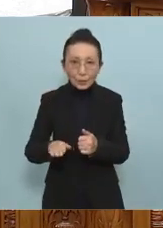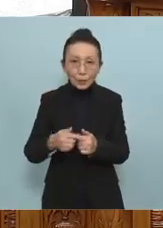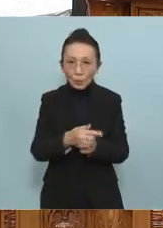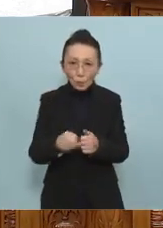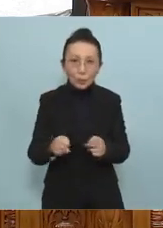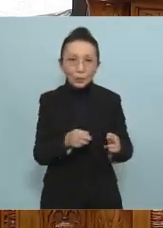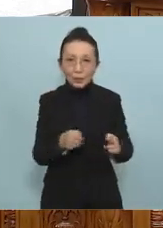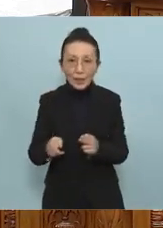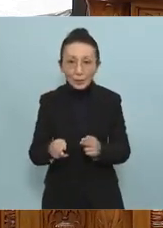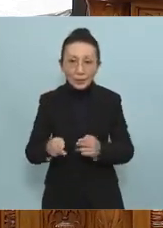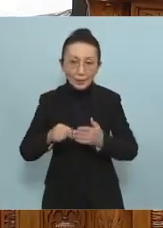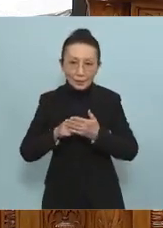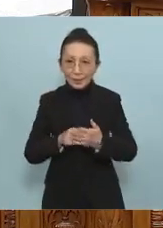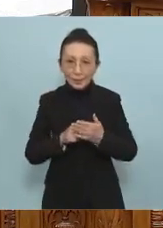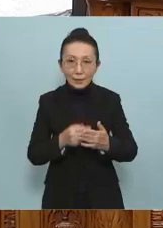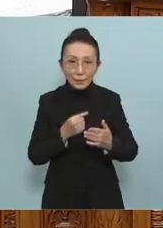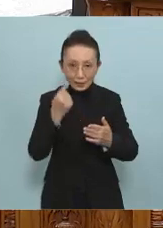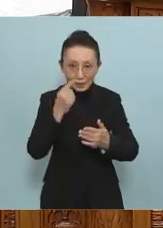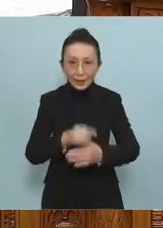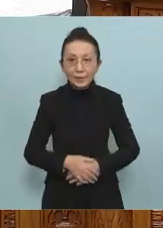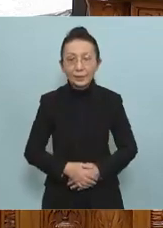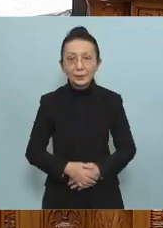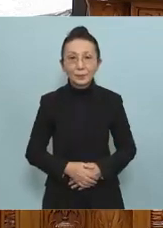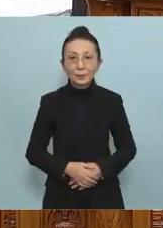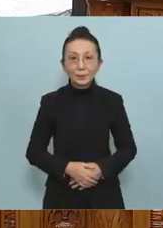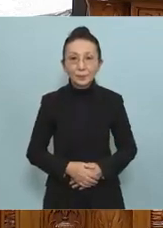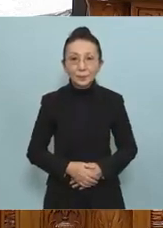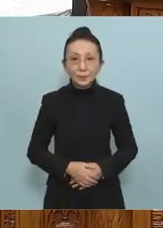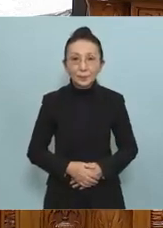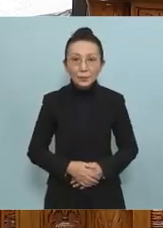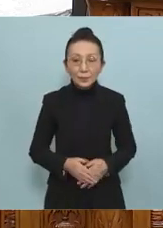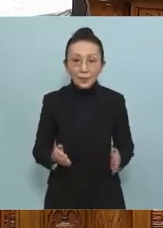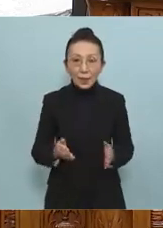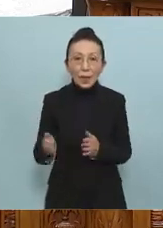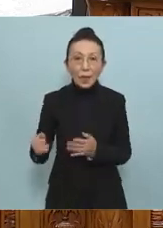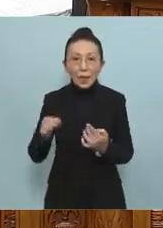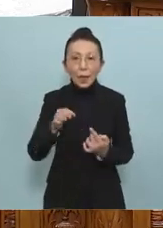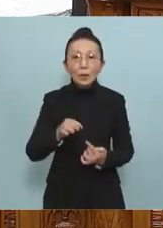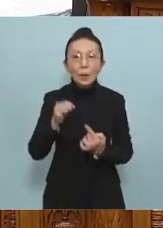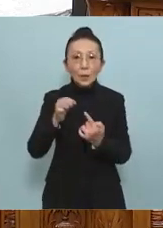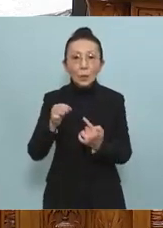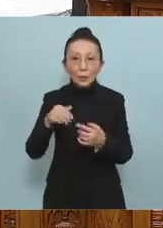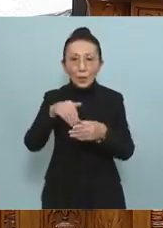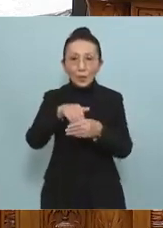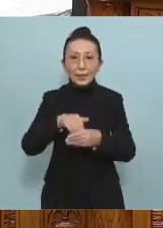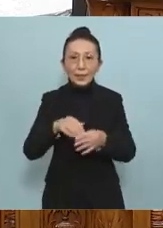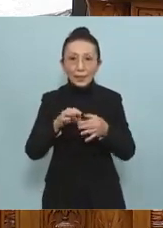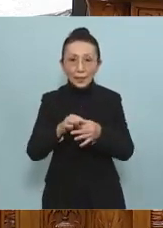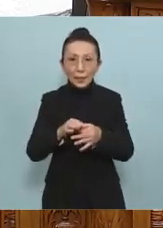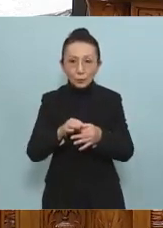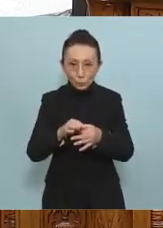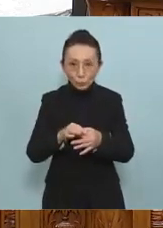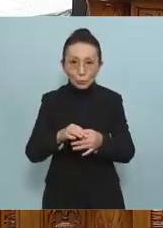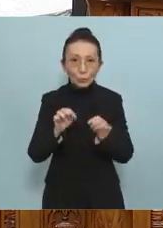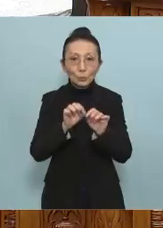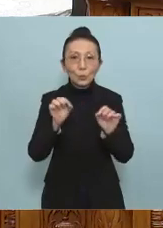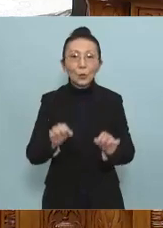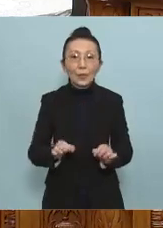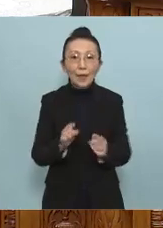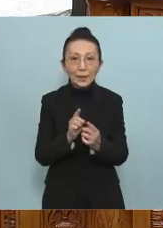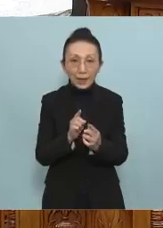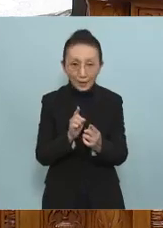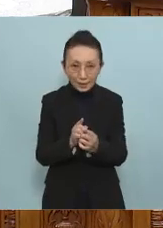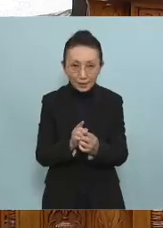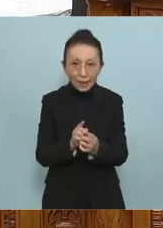で取り組んでまいります。雇用や賃金に関する構造的な問題への対